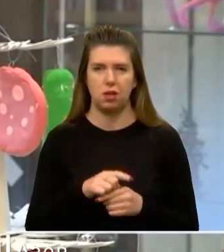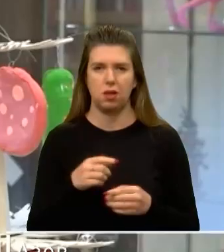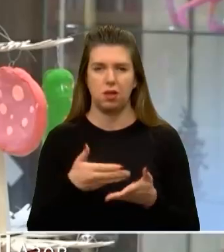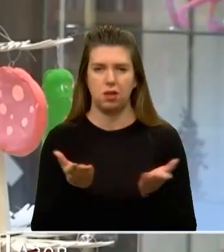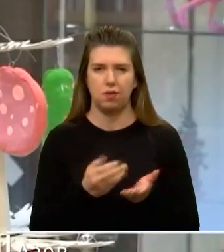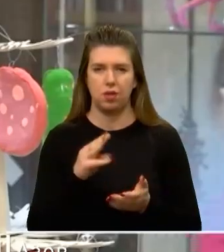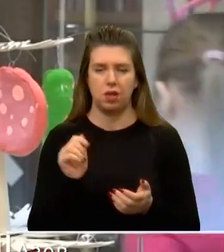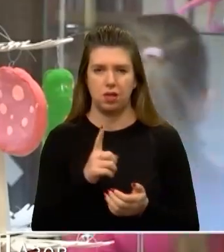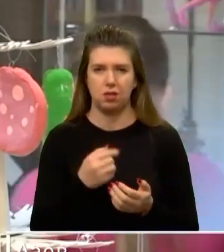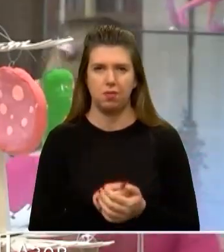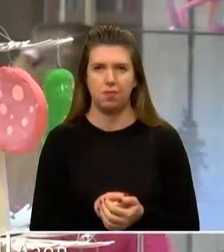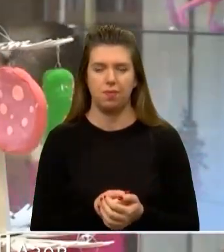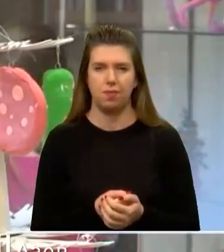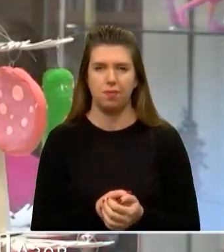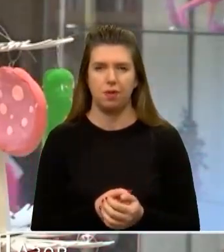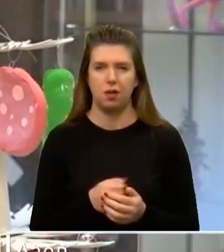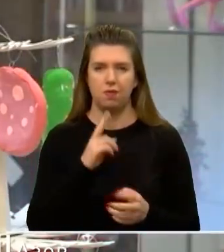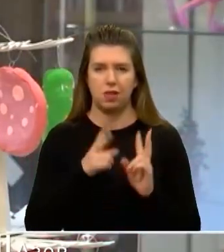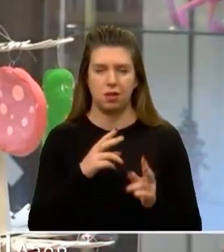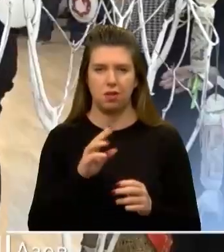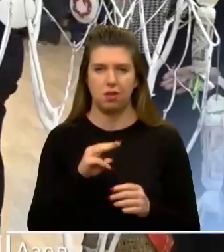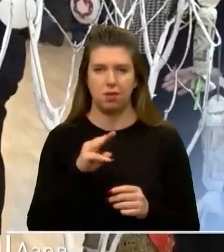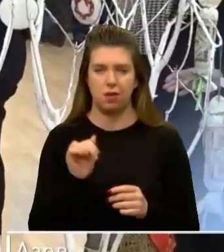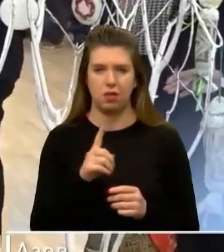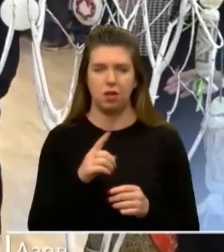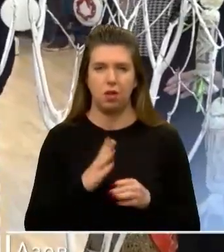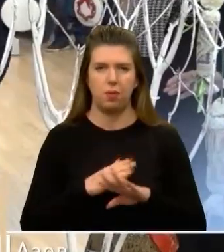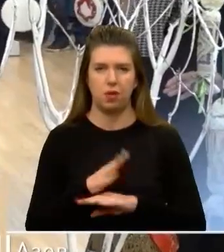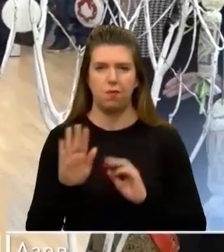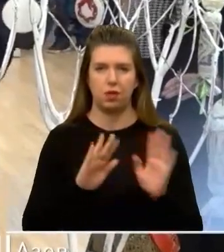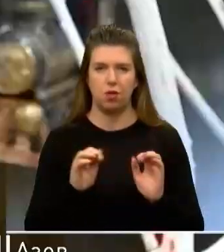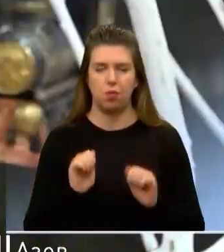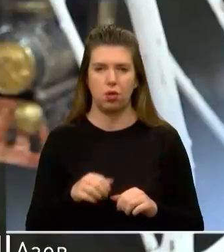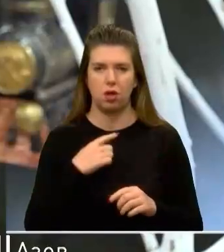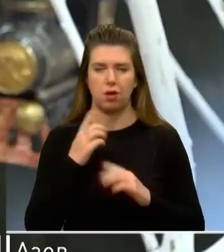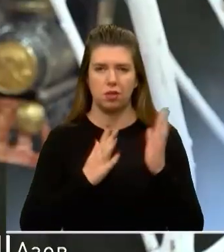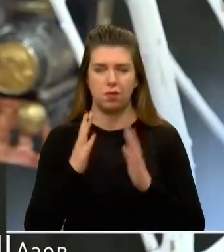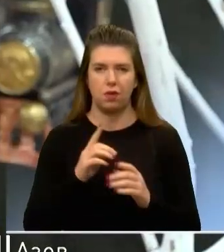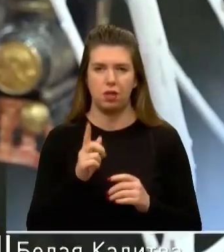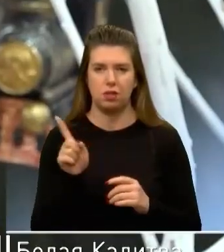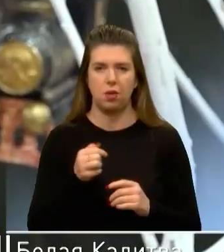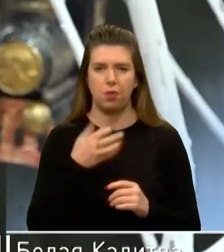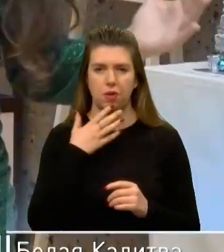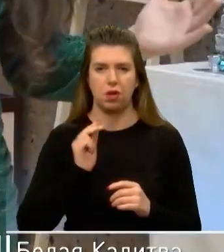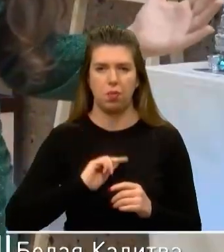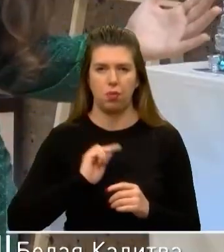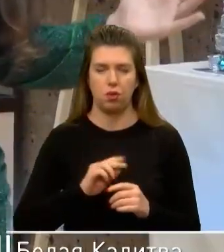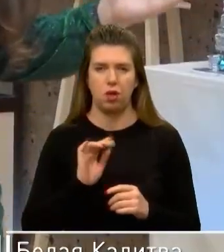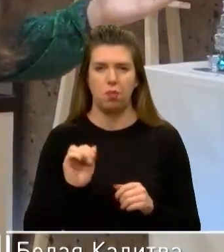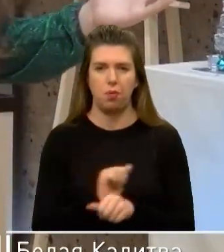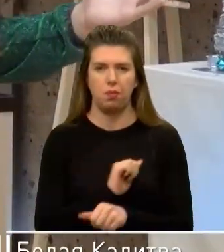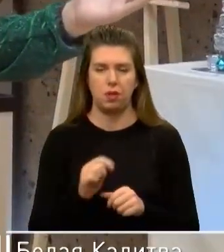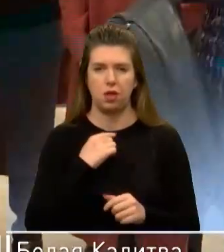принято в наших семьях салат льв готовить в тазике посетители выставки смогут проголосовать за понравившуюся работу а